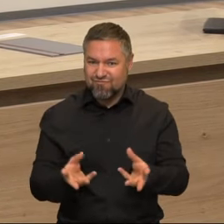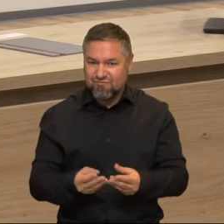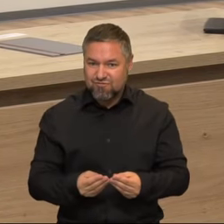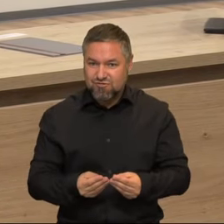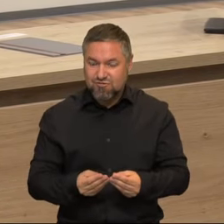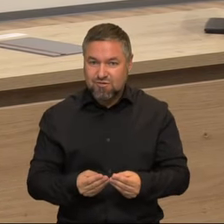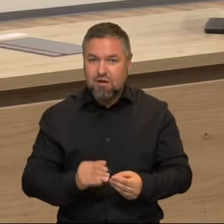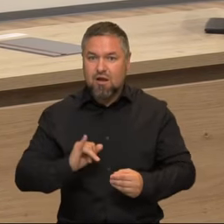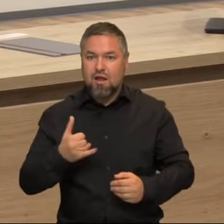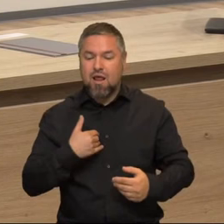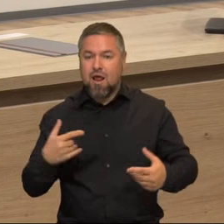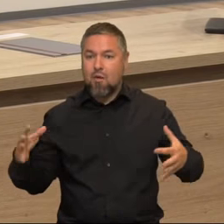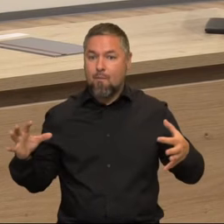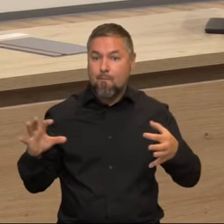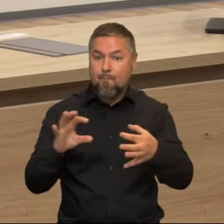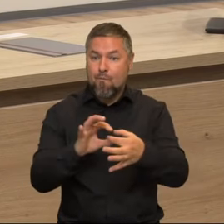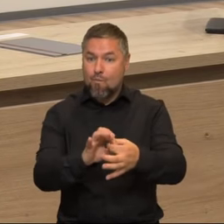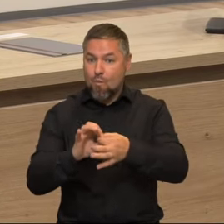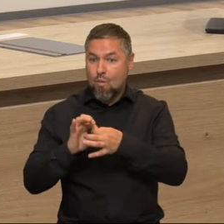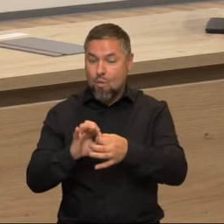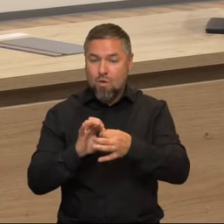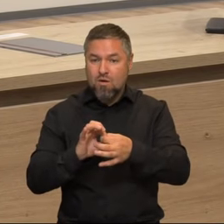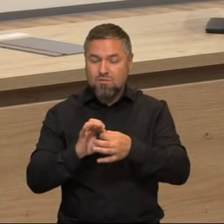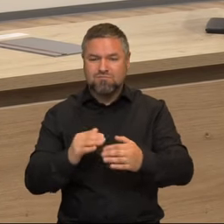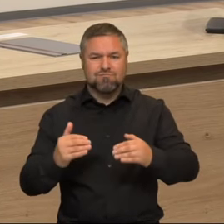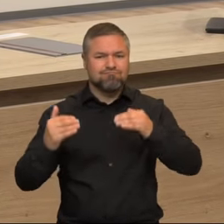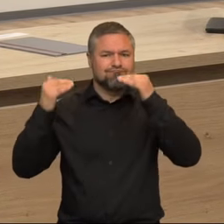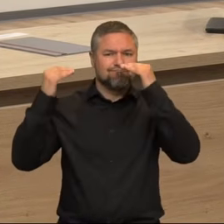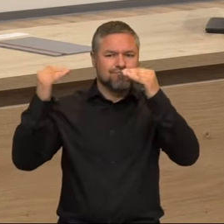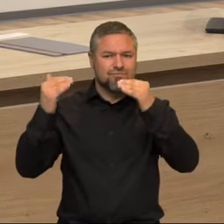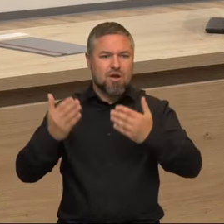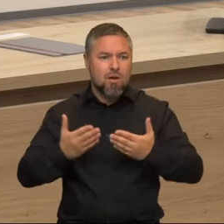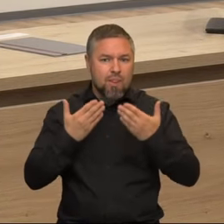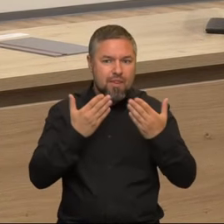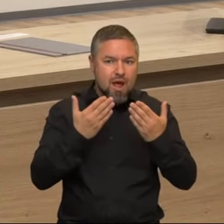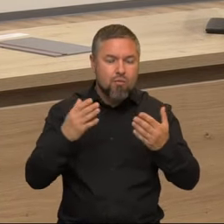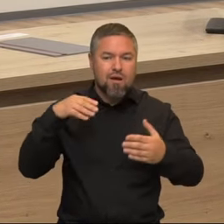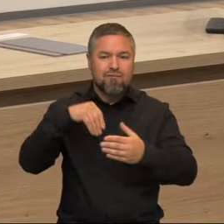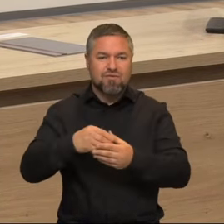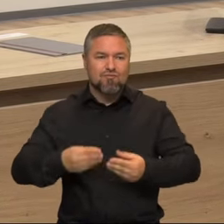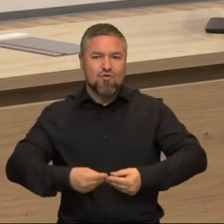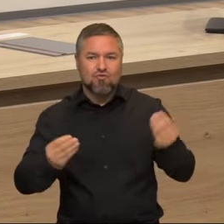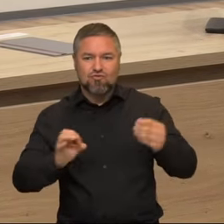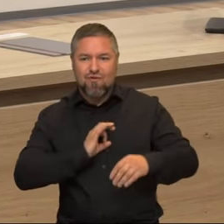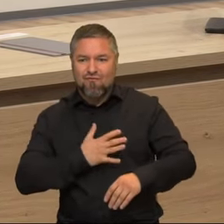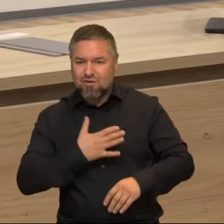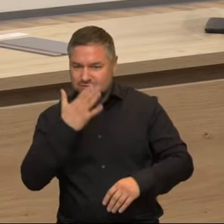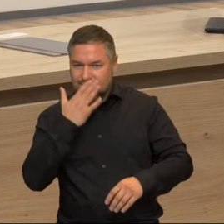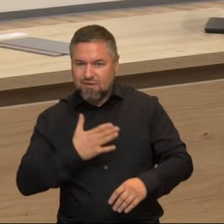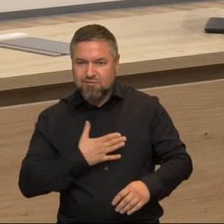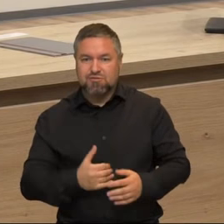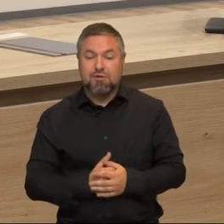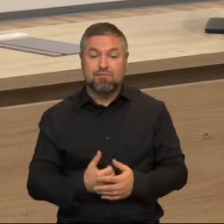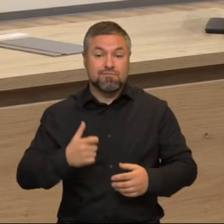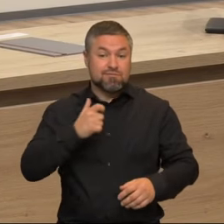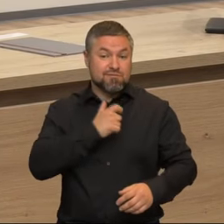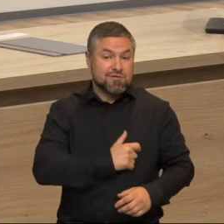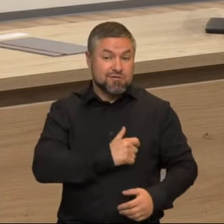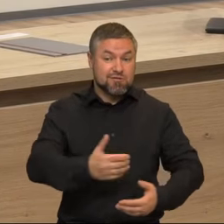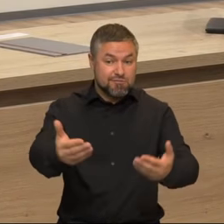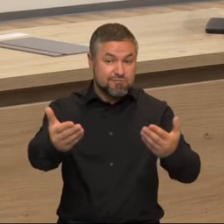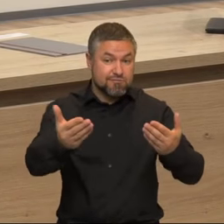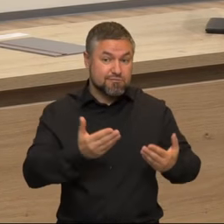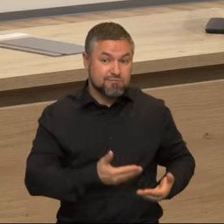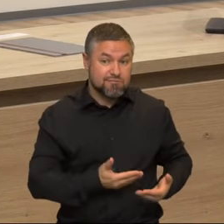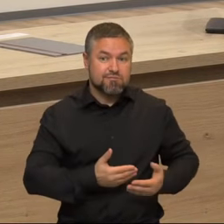jak godzić najwyższy poziom nauki z rozwijaniem własnej pasji. Serdecznie